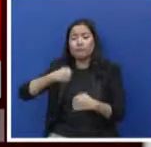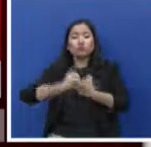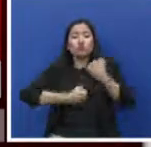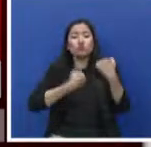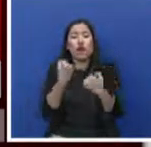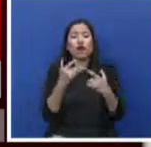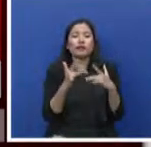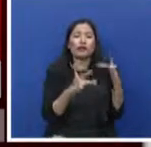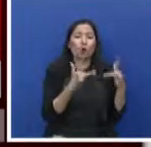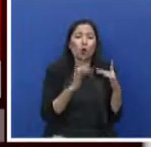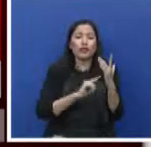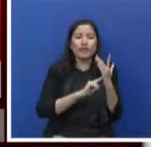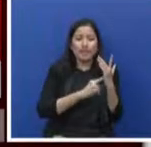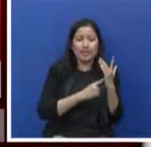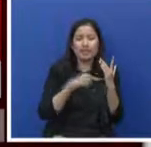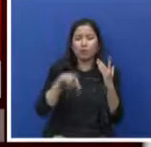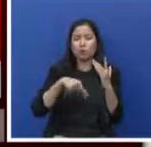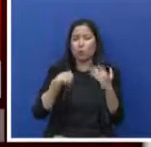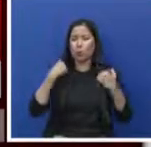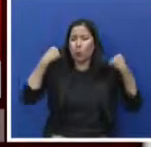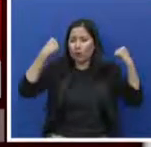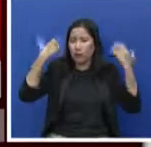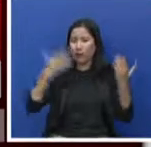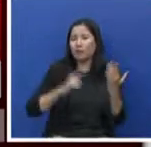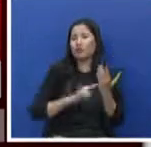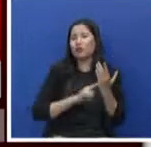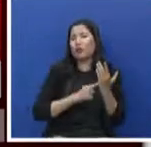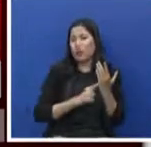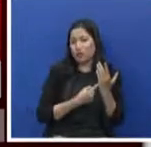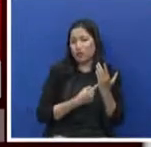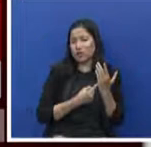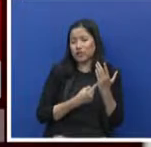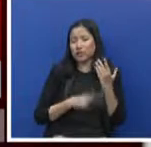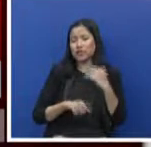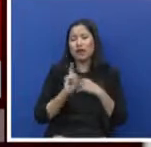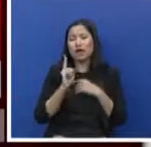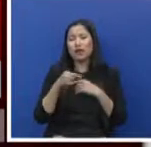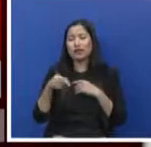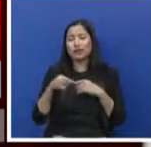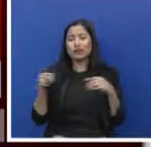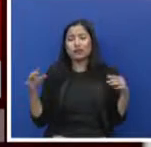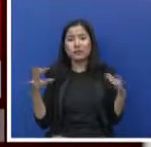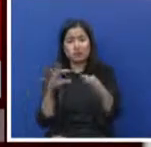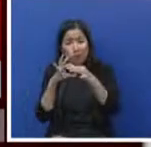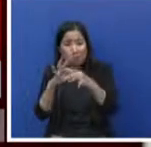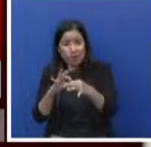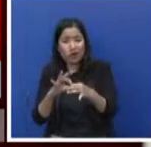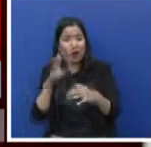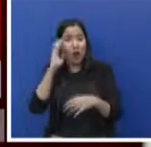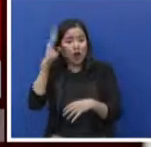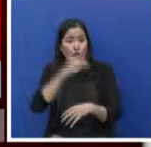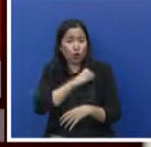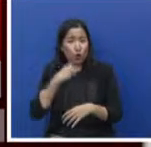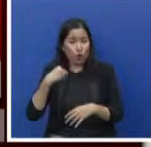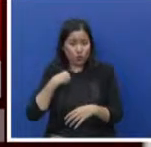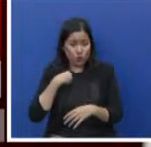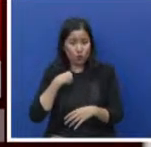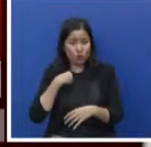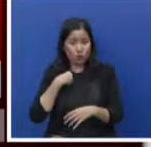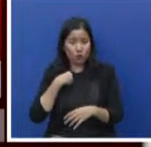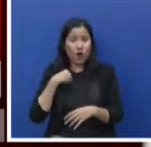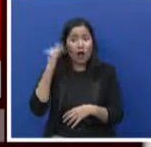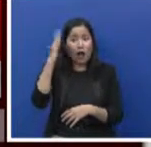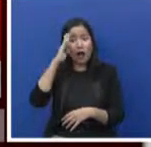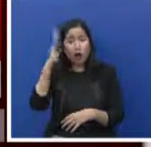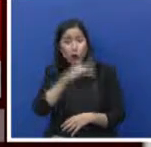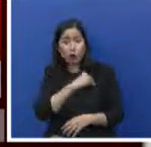kekuatan kami adalah melalui teknologi tersebut, Mbak. Nah, bekerja sama dengan Halodoc dan teknologi yang dimiliki Halodoc,